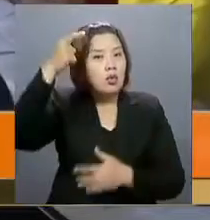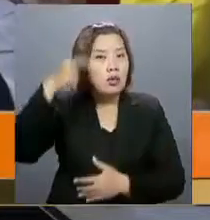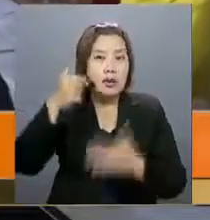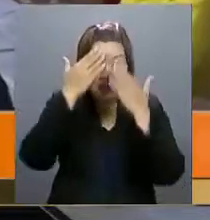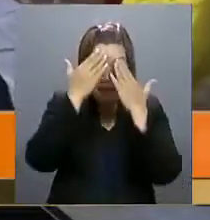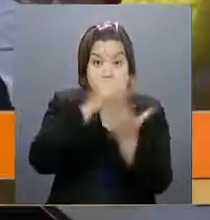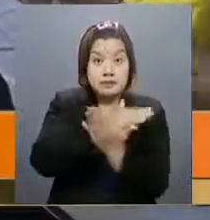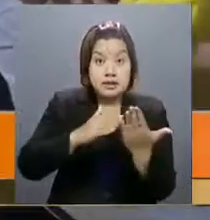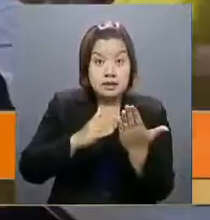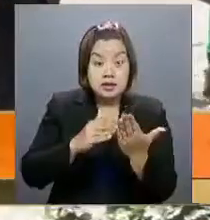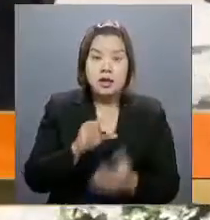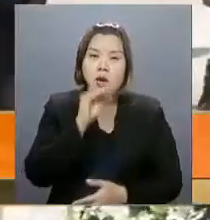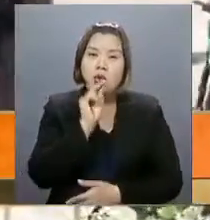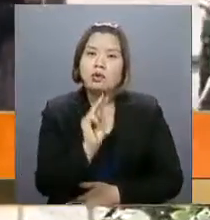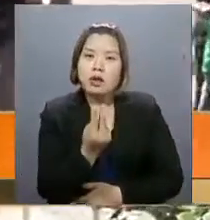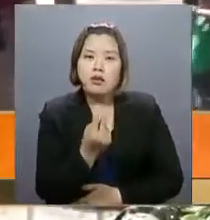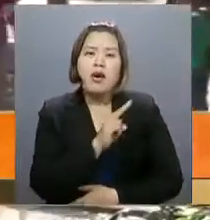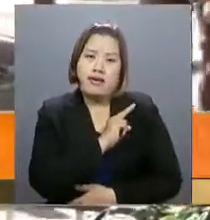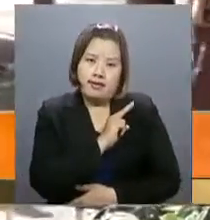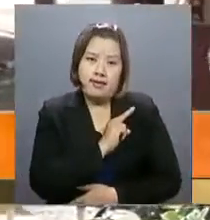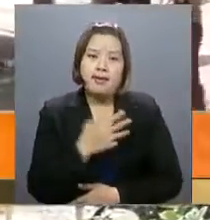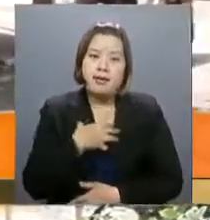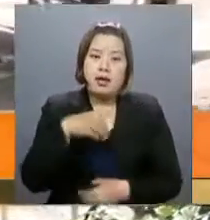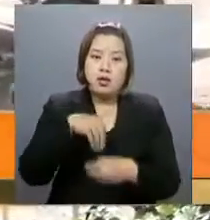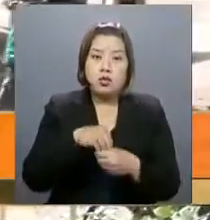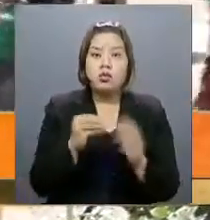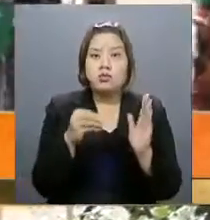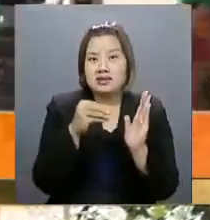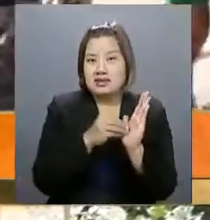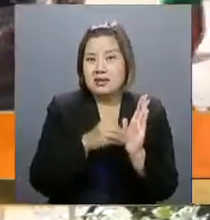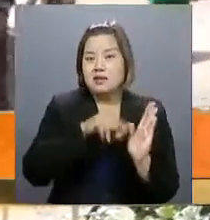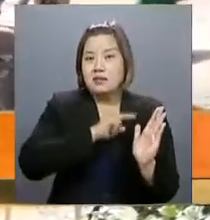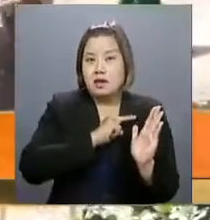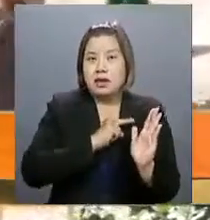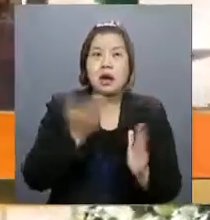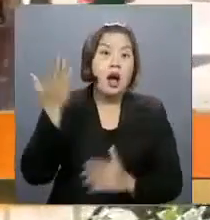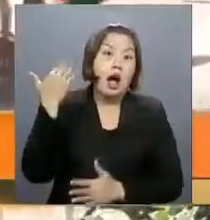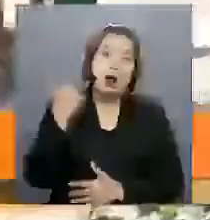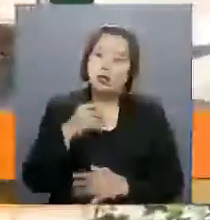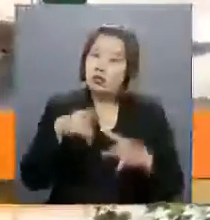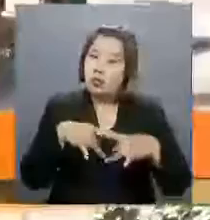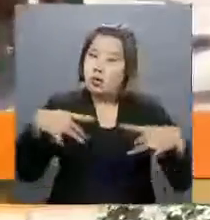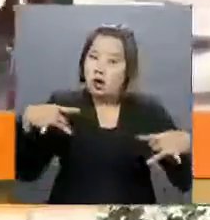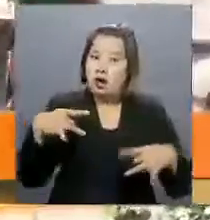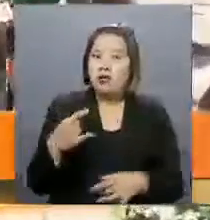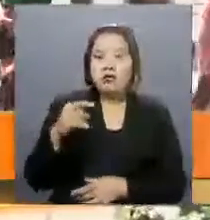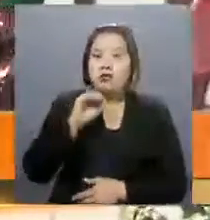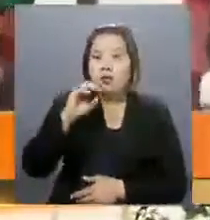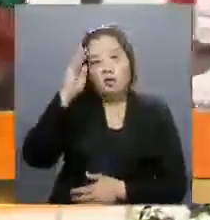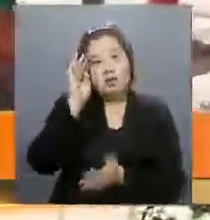าเมืองซึ่งเปลี่ยนแปลงสาระสำคัญจากเดิมที่ให้การในชั้นพนักงานสอบสวนว่าถูกบังคับค้ามนุ